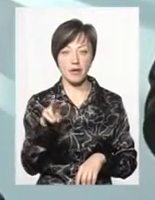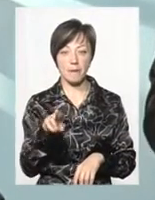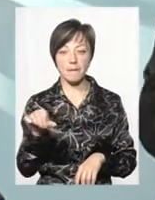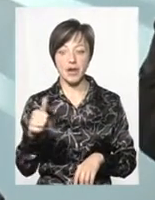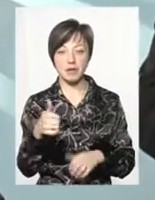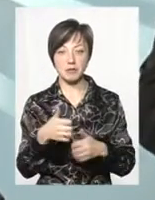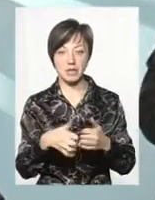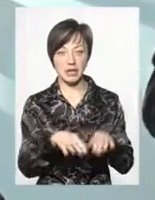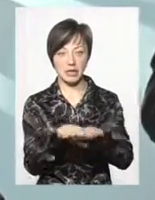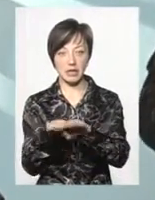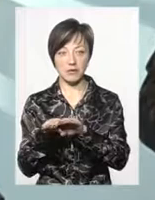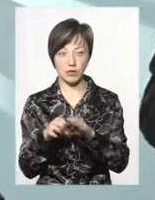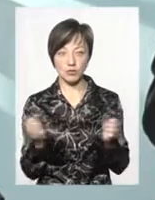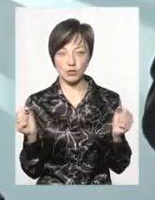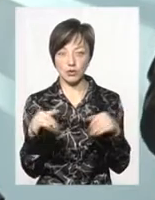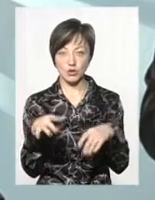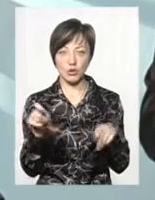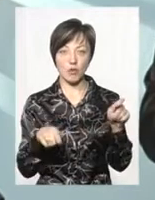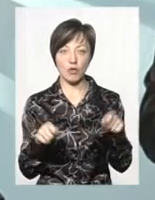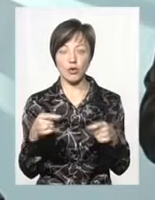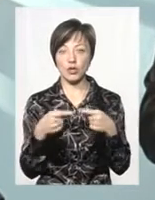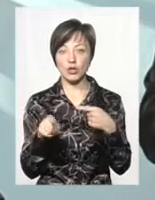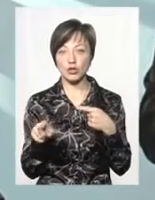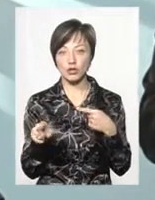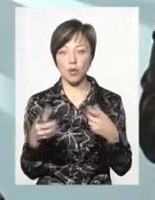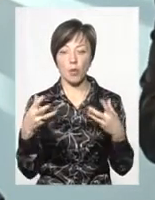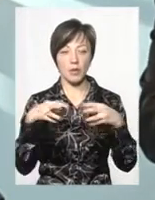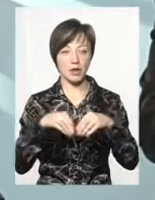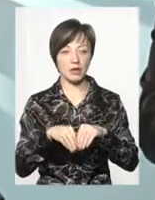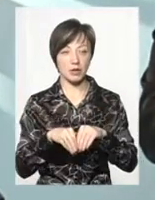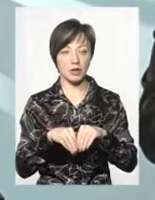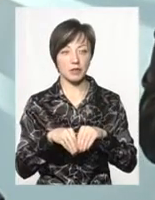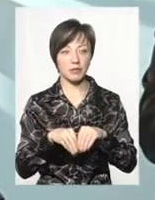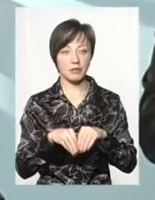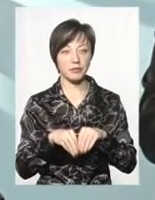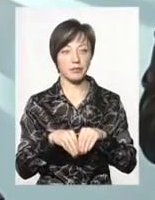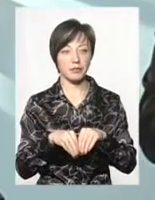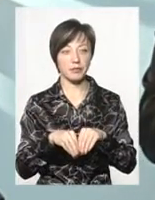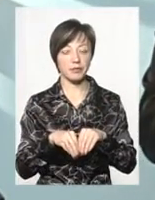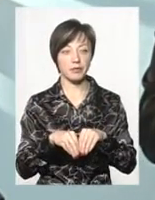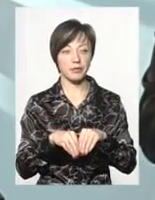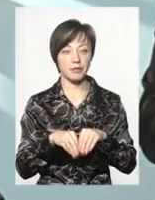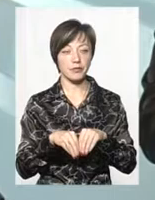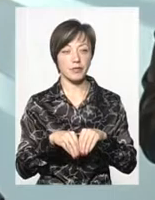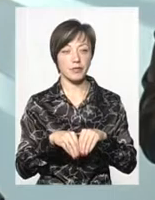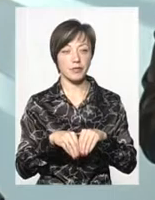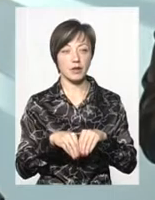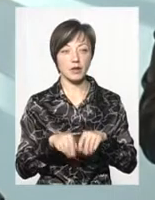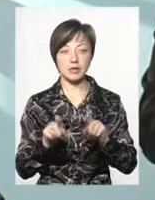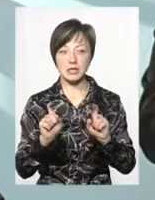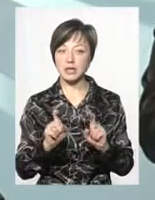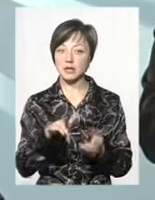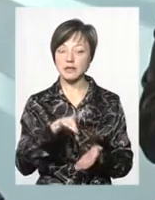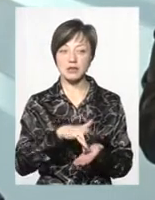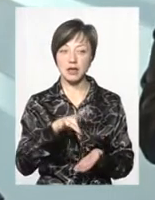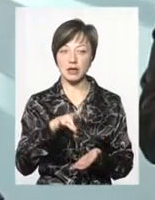що вони зберуться разом на собор чи на якісь інші об'єднання. Значить, то він сидить в центрі